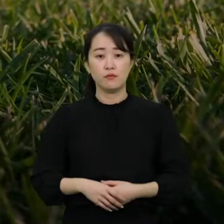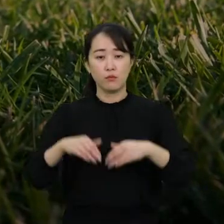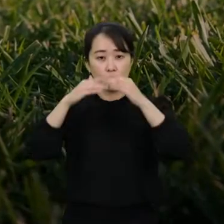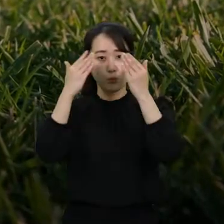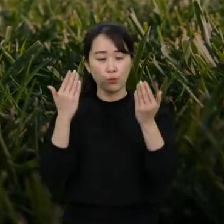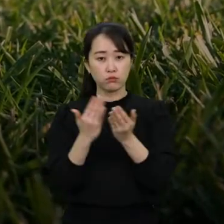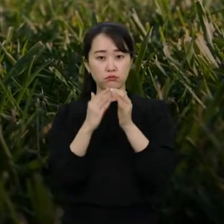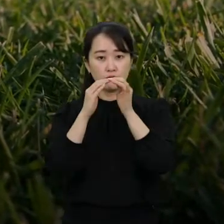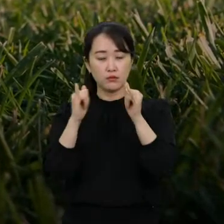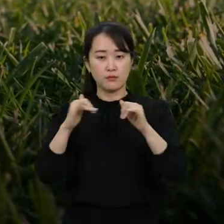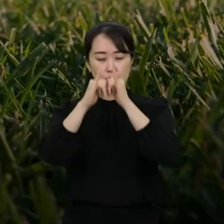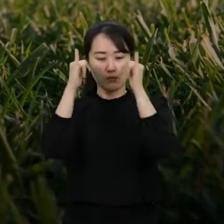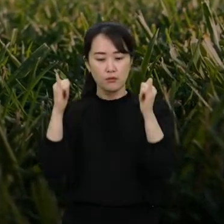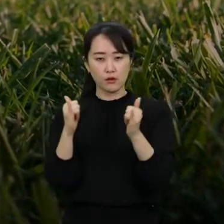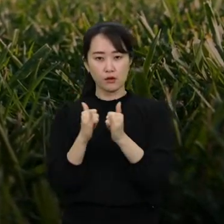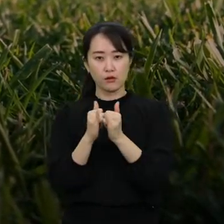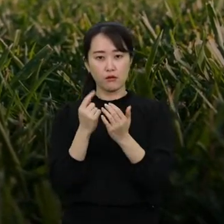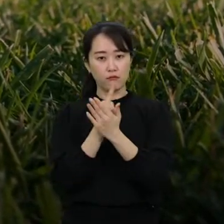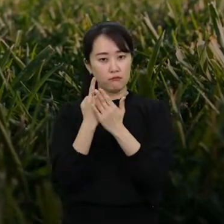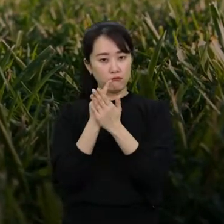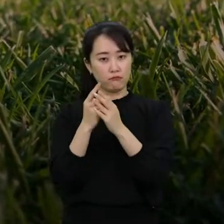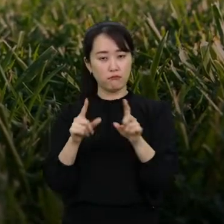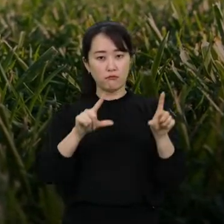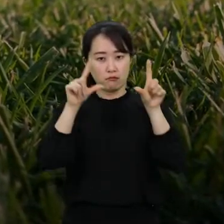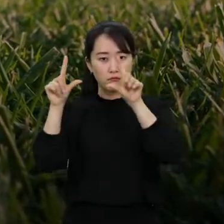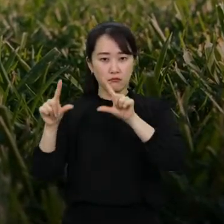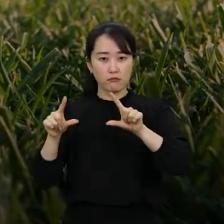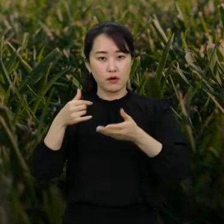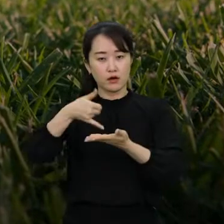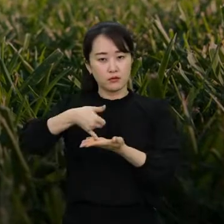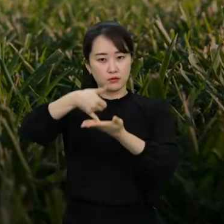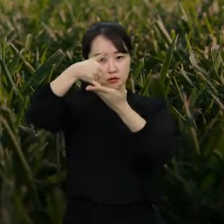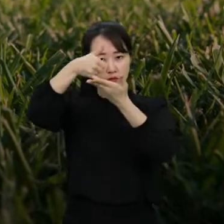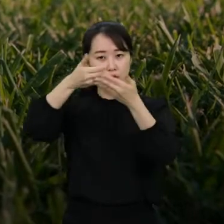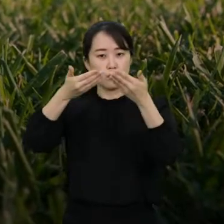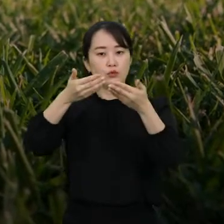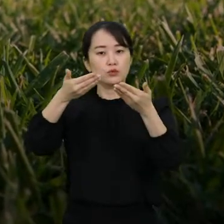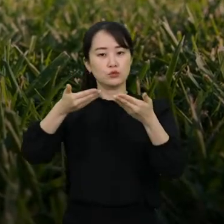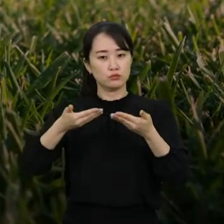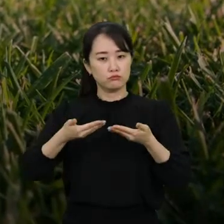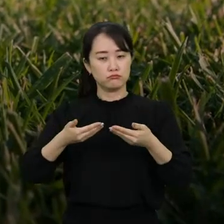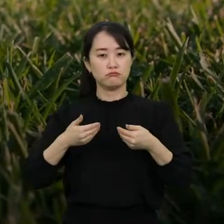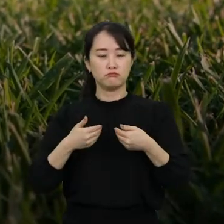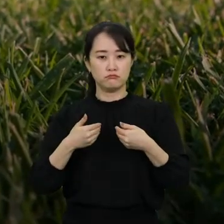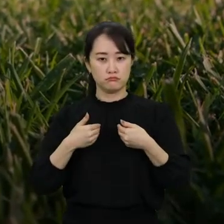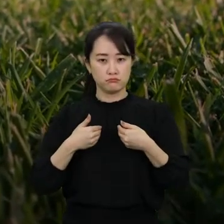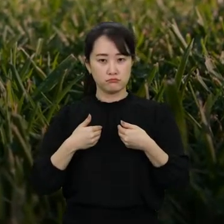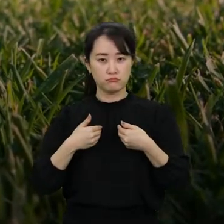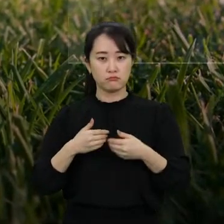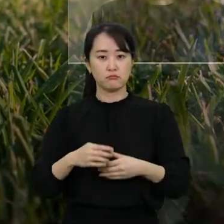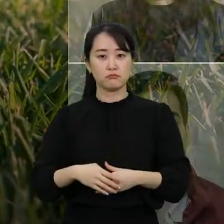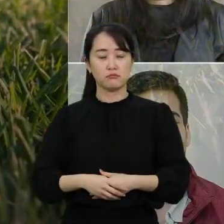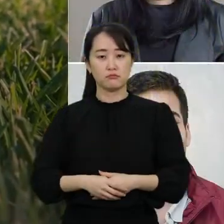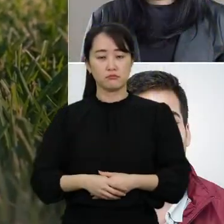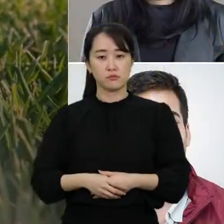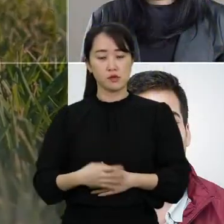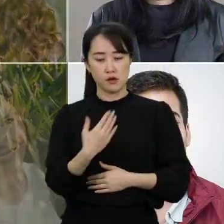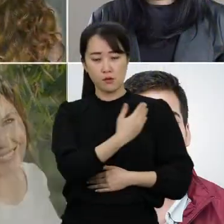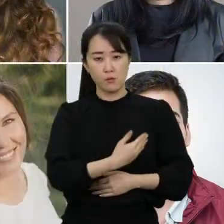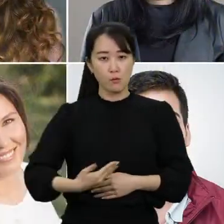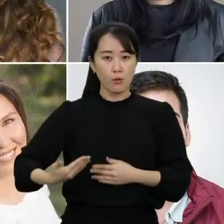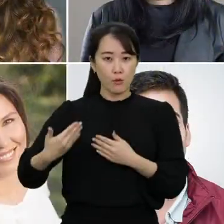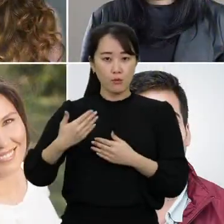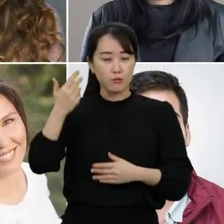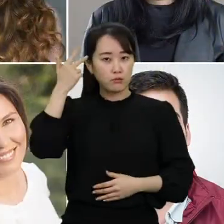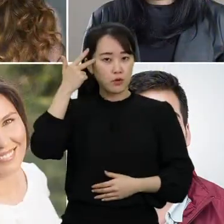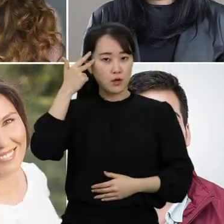모든 사람은 사회 속에서 살아가면서 인격의 주체로서 존중받아야 합니다. 그리고 자신의 신체적,